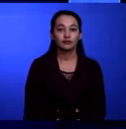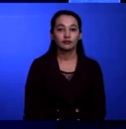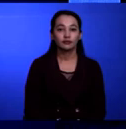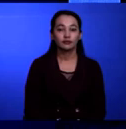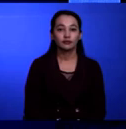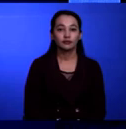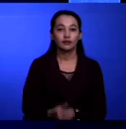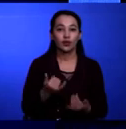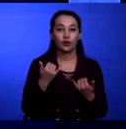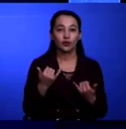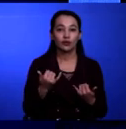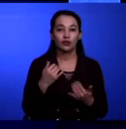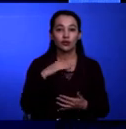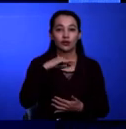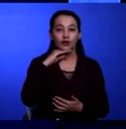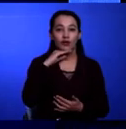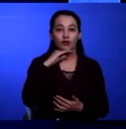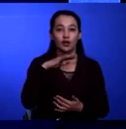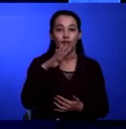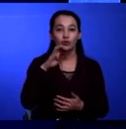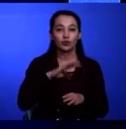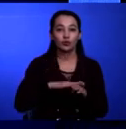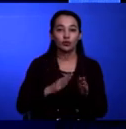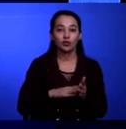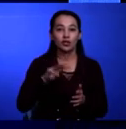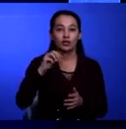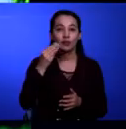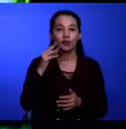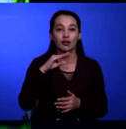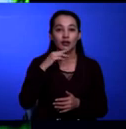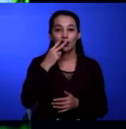Endi diqqatingizni 419 mashqqa qarating.